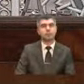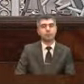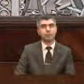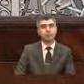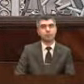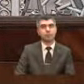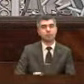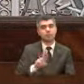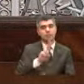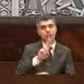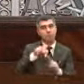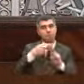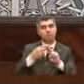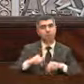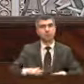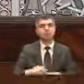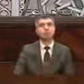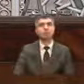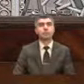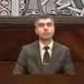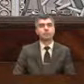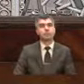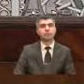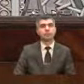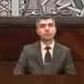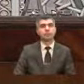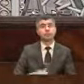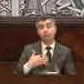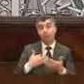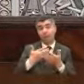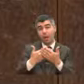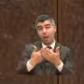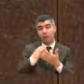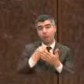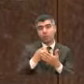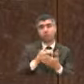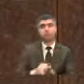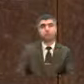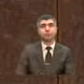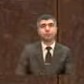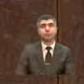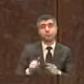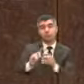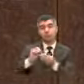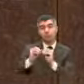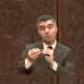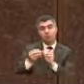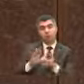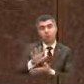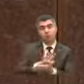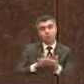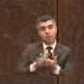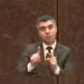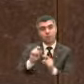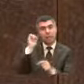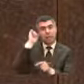رد سيد الوزير. غير بالنسبة لهذه النقطة الأخيرة اللي طرق لها السيد النائب المحترم، هذا المشكل كيعني غير مؤسسات التكوين